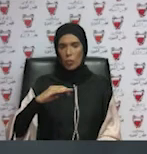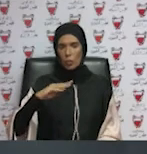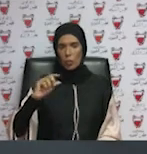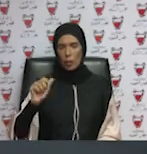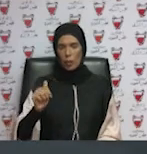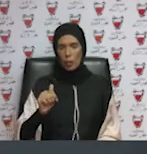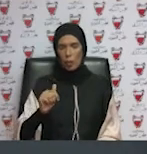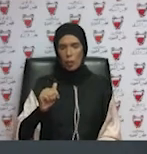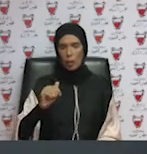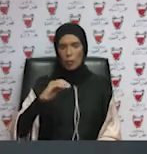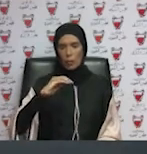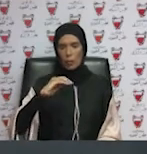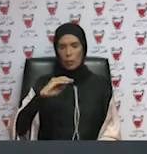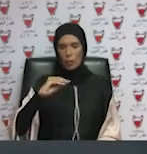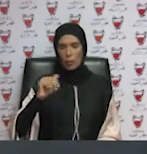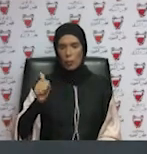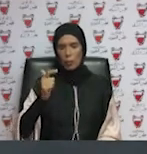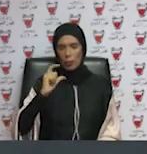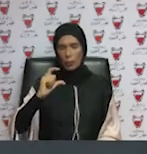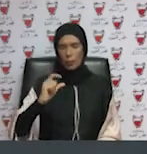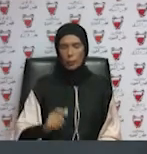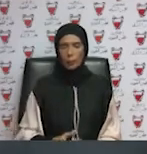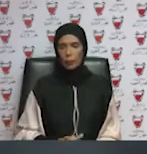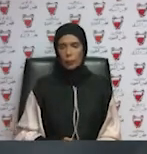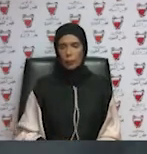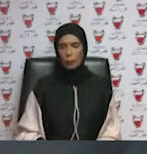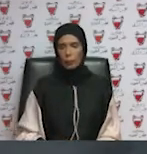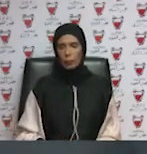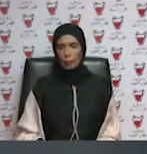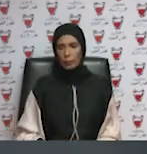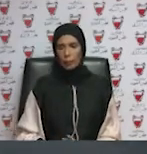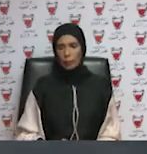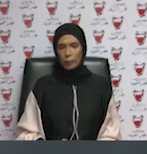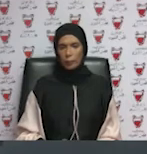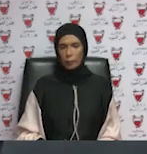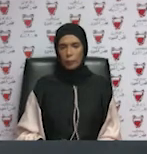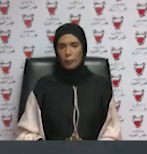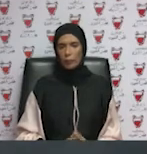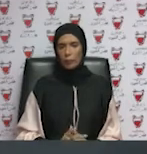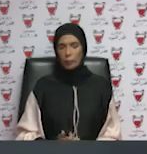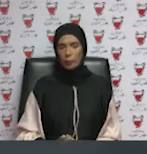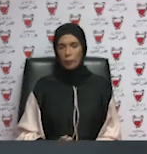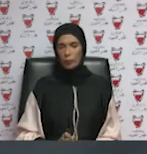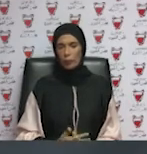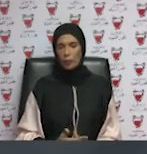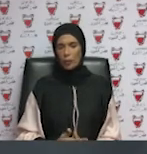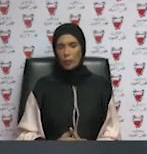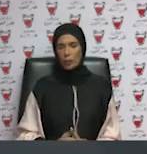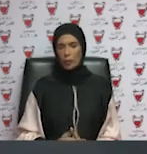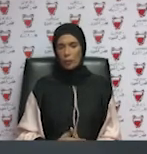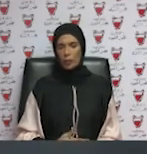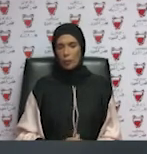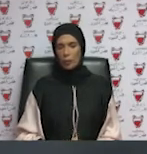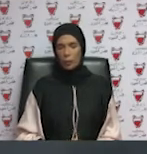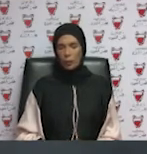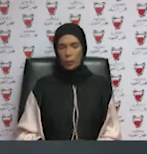لجهودها في إعداد هذا التقرير. سيد الرئيس، لا بد أن معاليكم تتفقون